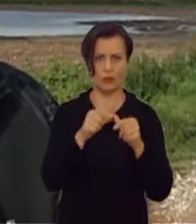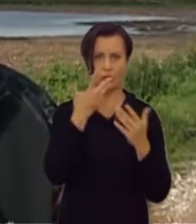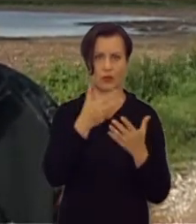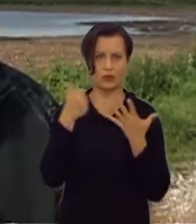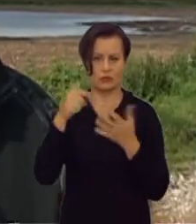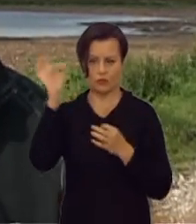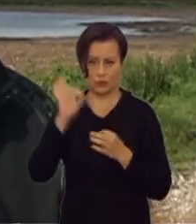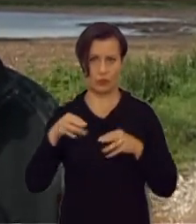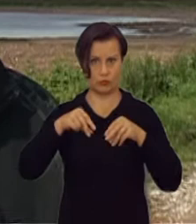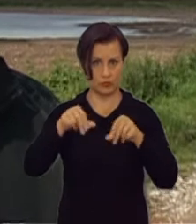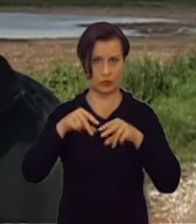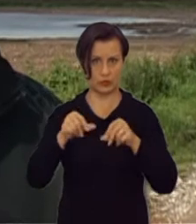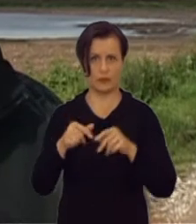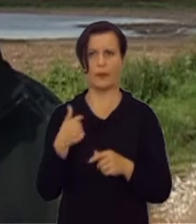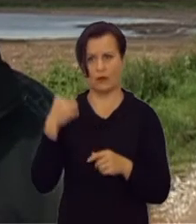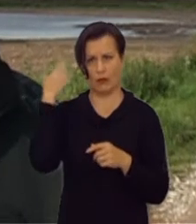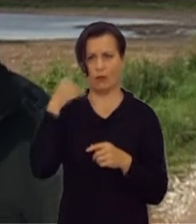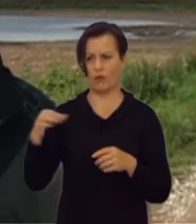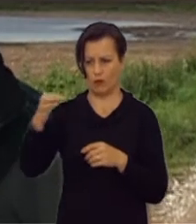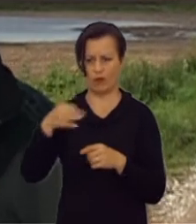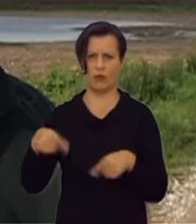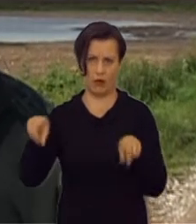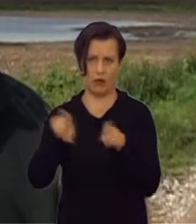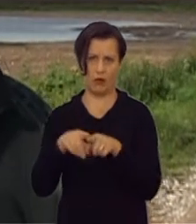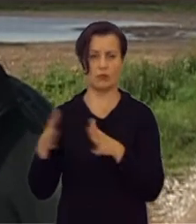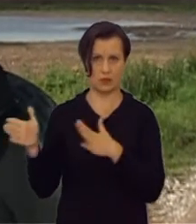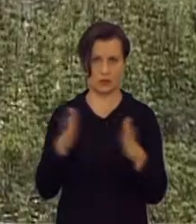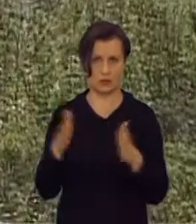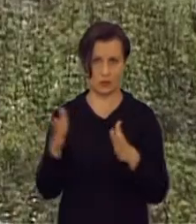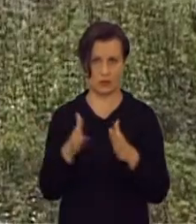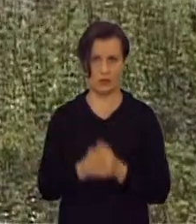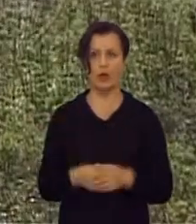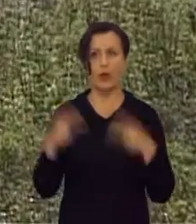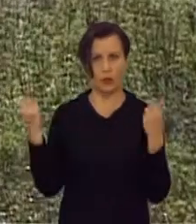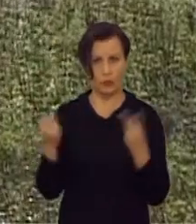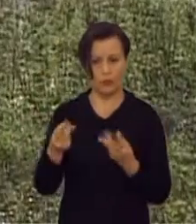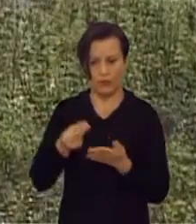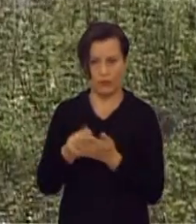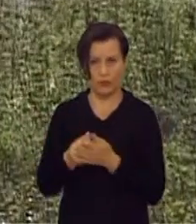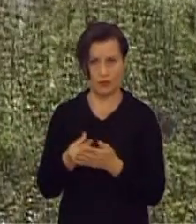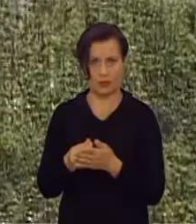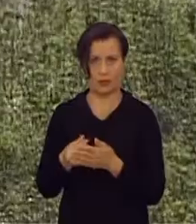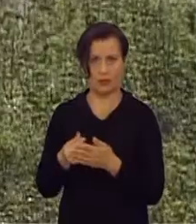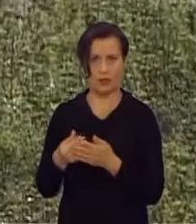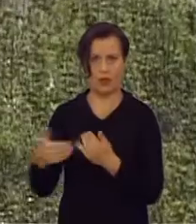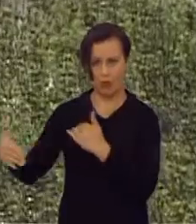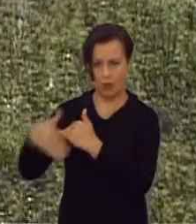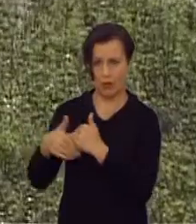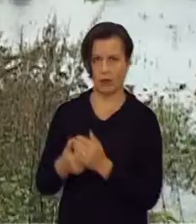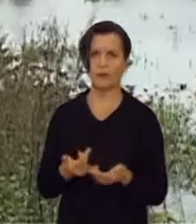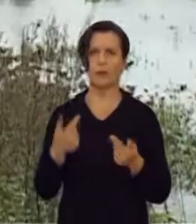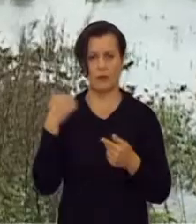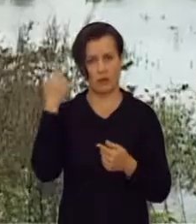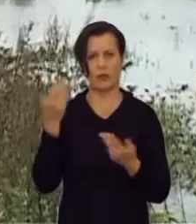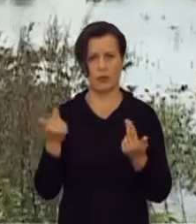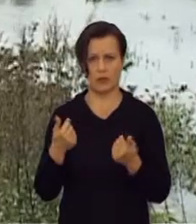5-6% tik tai pasėta, aš manau, kad ir panašiai yra jau netokia situacija. Turbūt reikalinga ir finansinė pagalba. Tai aš manau, kad taip,